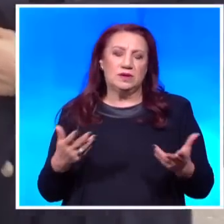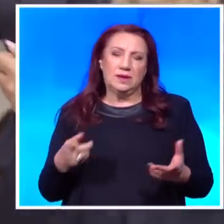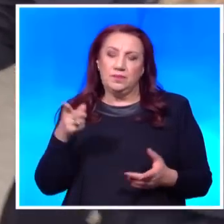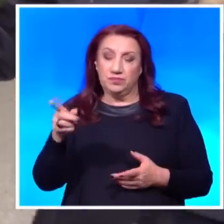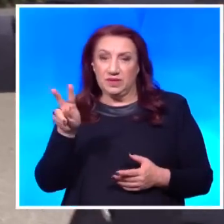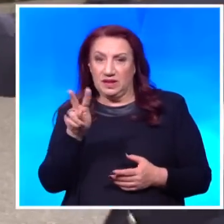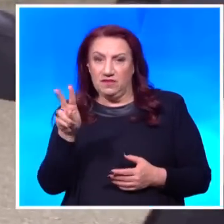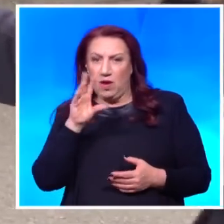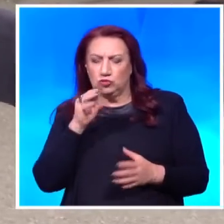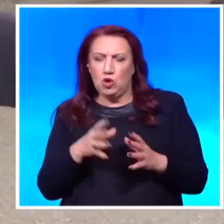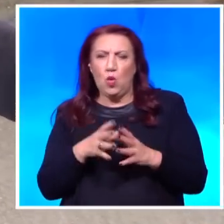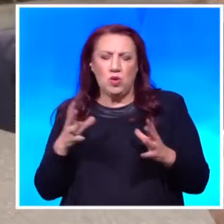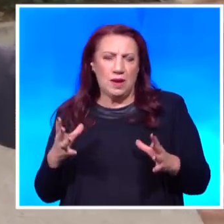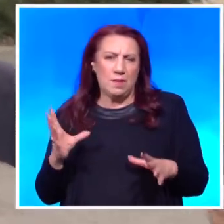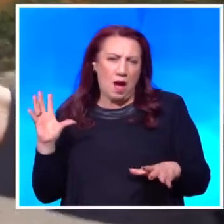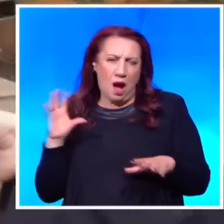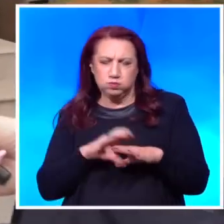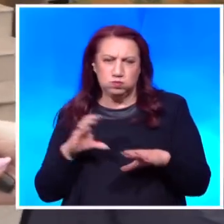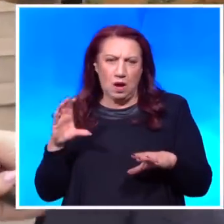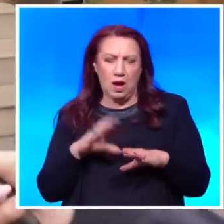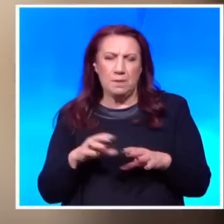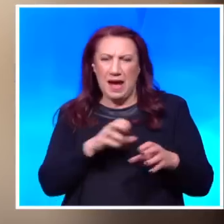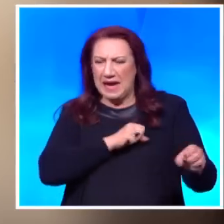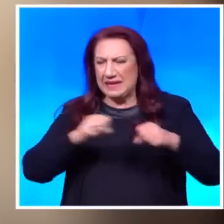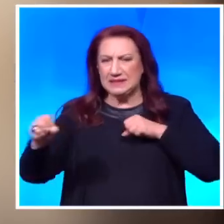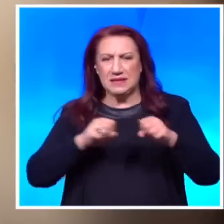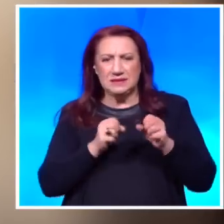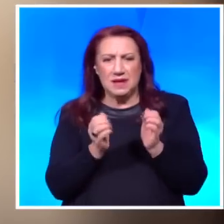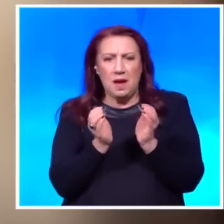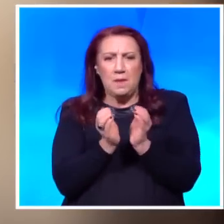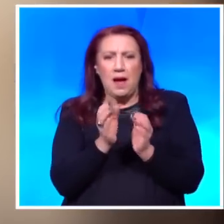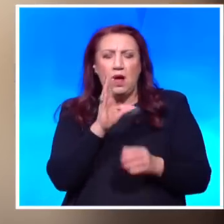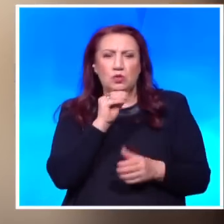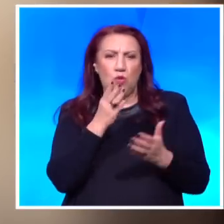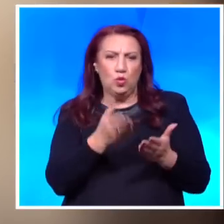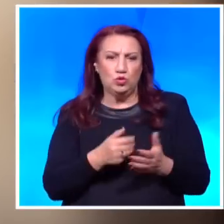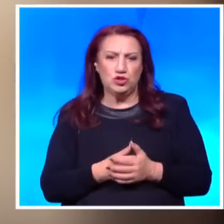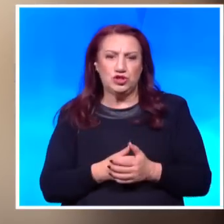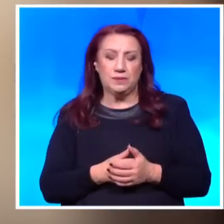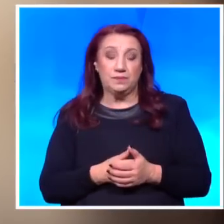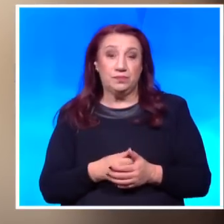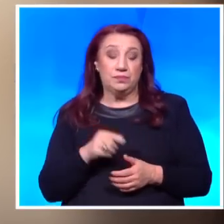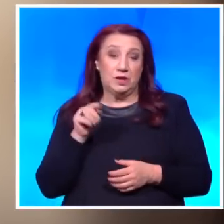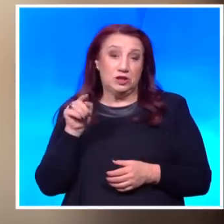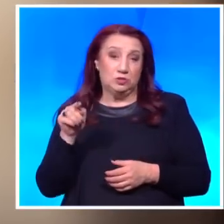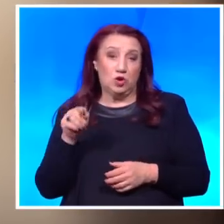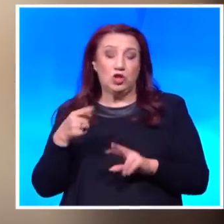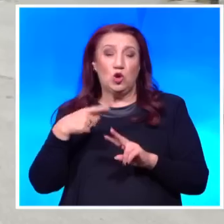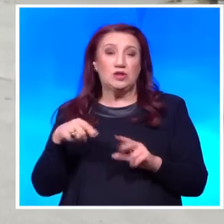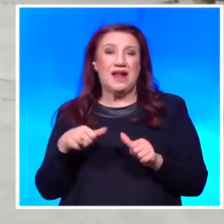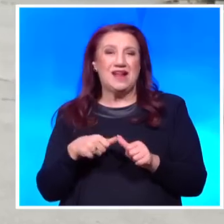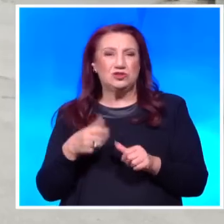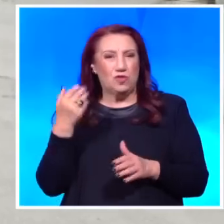която не мога да я опиша. Нали, Арчи беше разкъсан. Арчи загива на място, а според Лечков овчарките му са